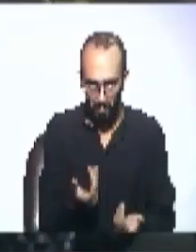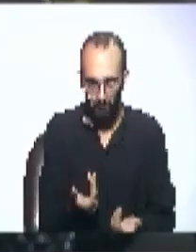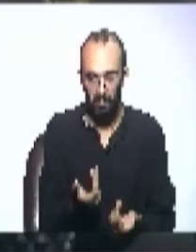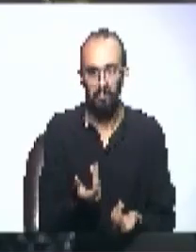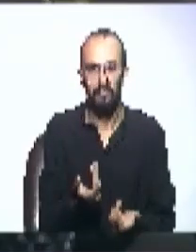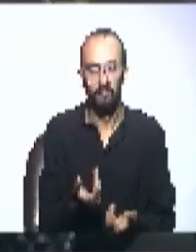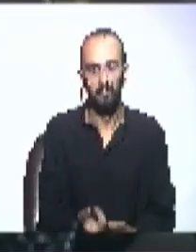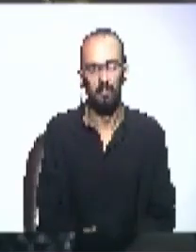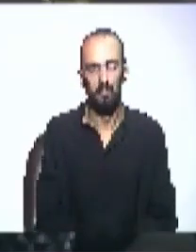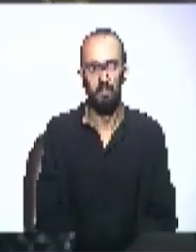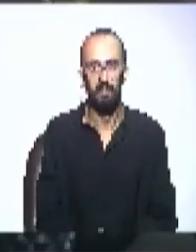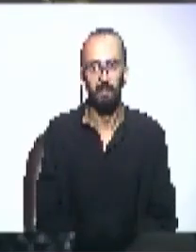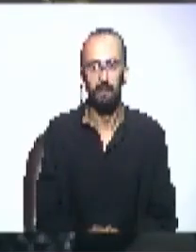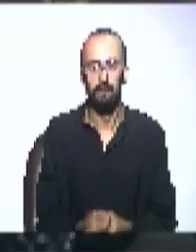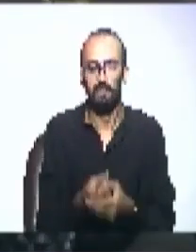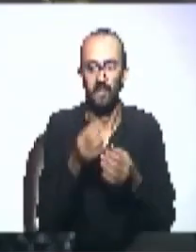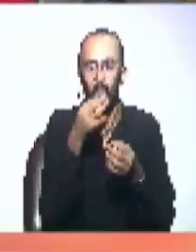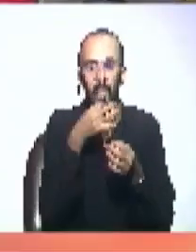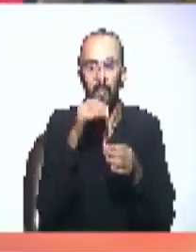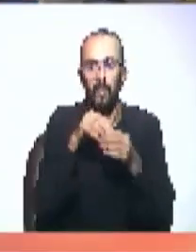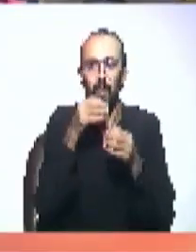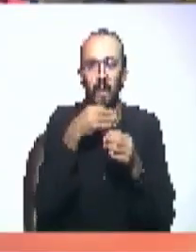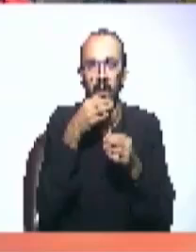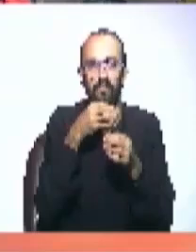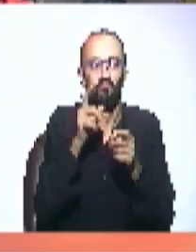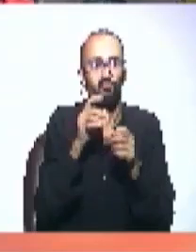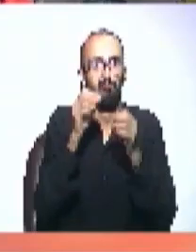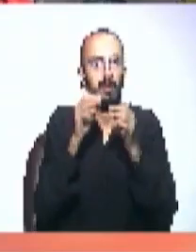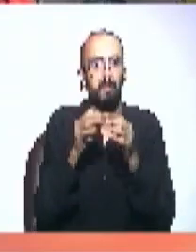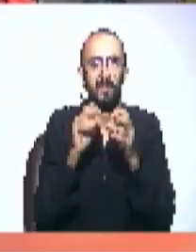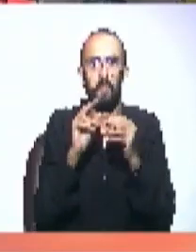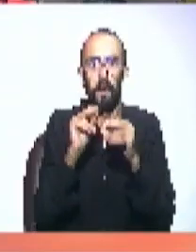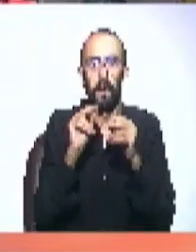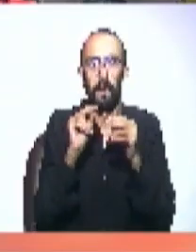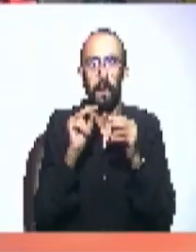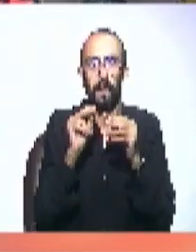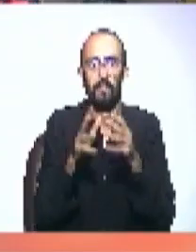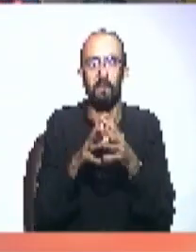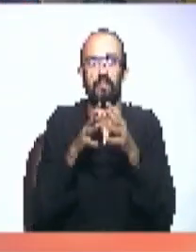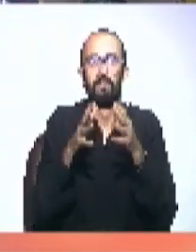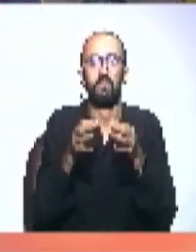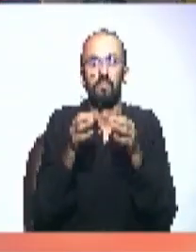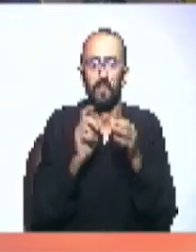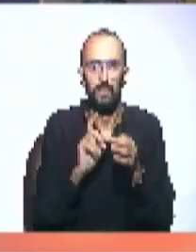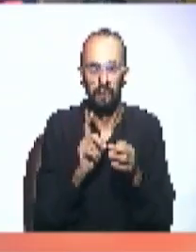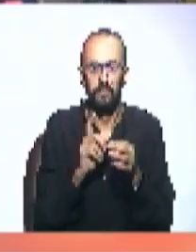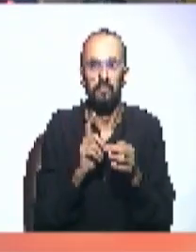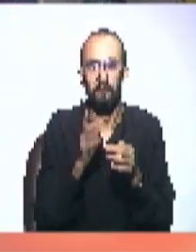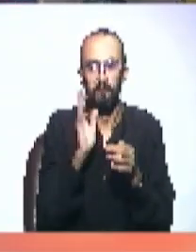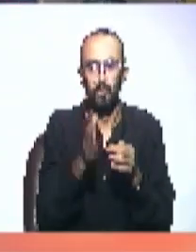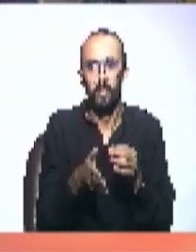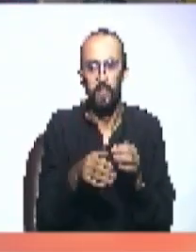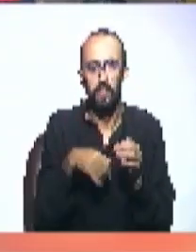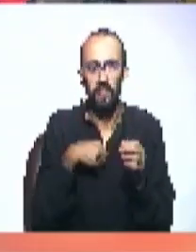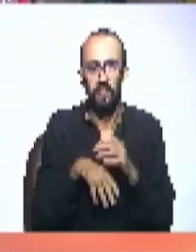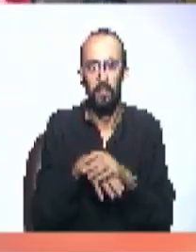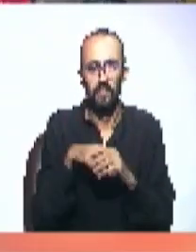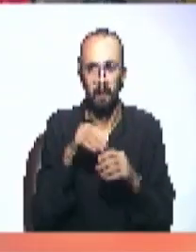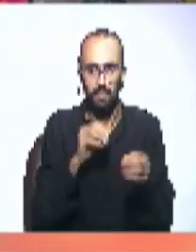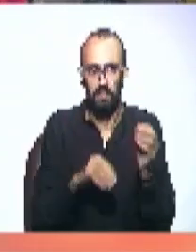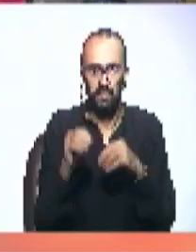الحاجات من يعني من حاجات قليله برضو. مش لازم ان انا عملت البرجر، ممكن يكون مثلا نفذت الطرق